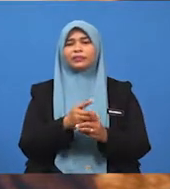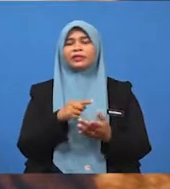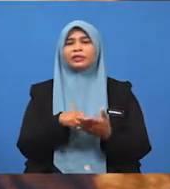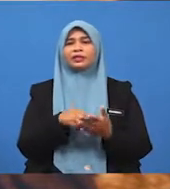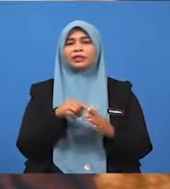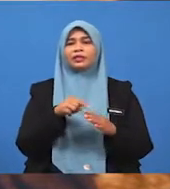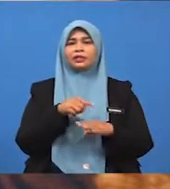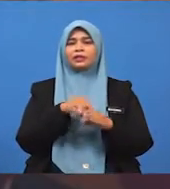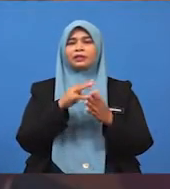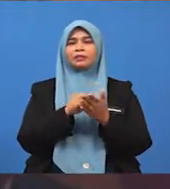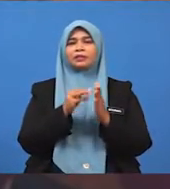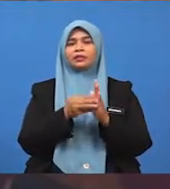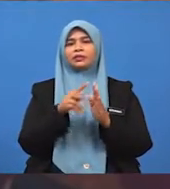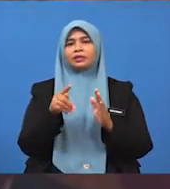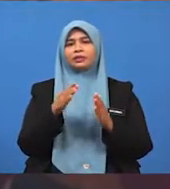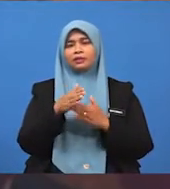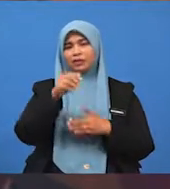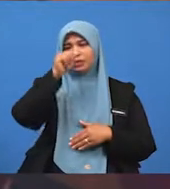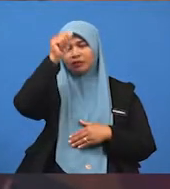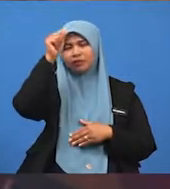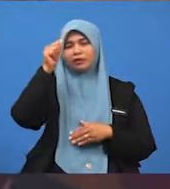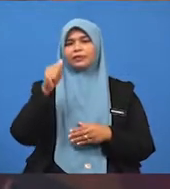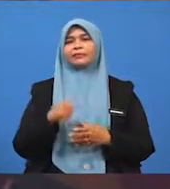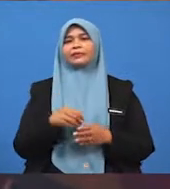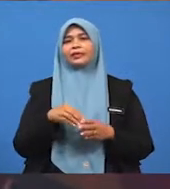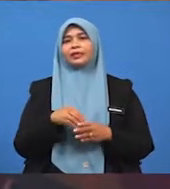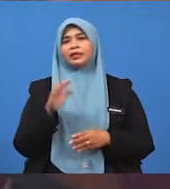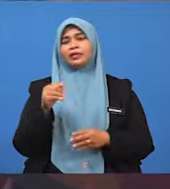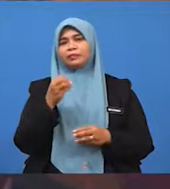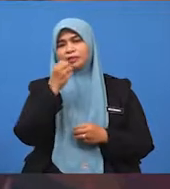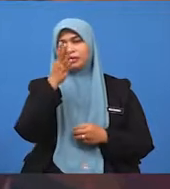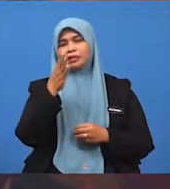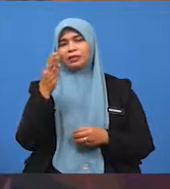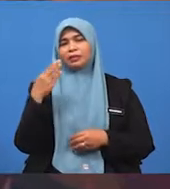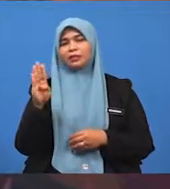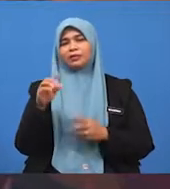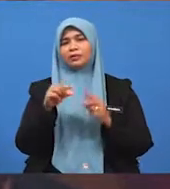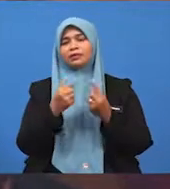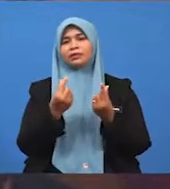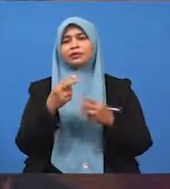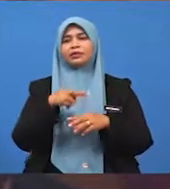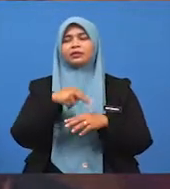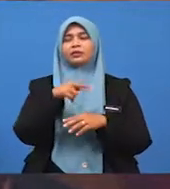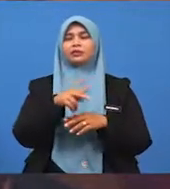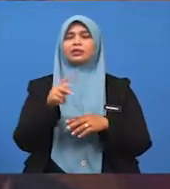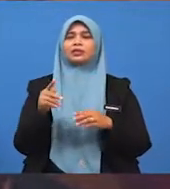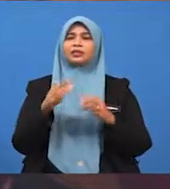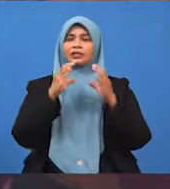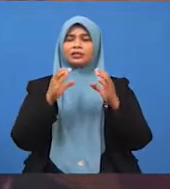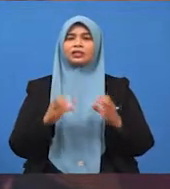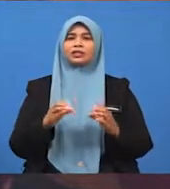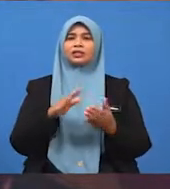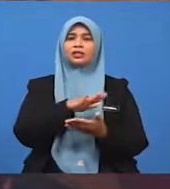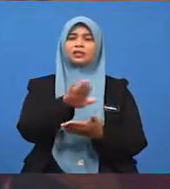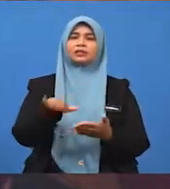secara sekaligus. Adapun penurunan secara berperingkat adalah daripada langit kepada